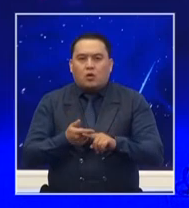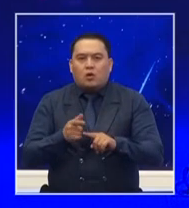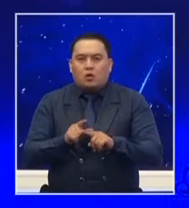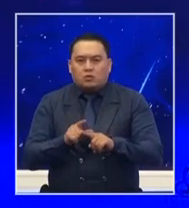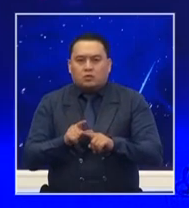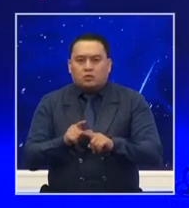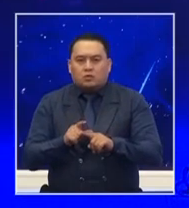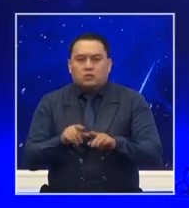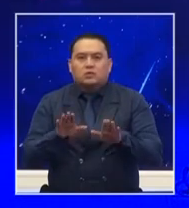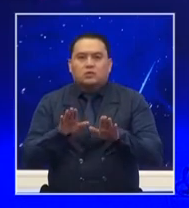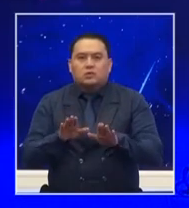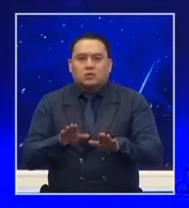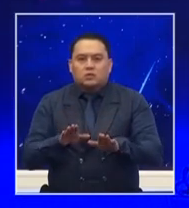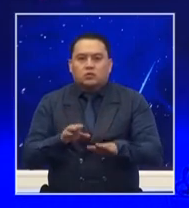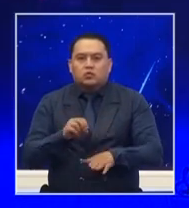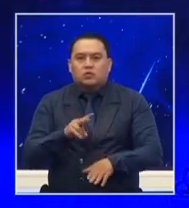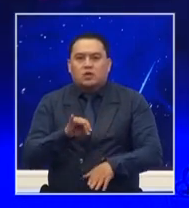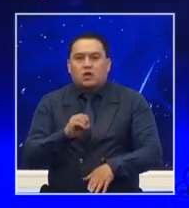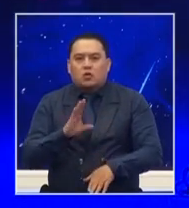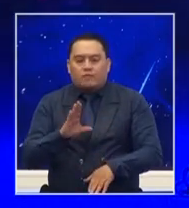арыстарынан Темірбек Жүргенов,